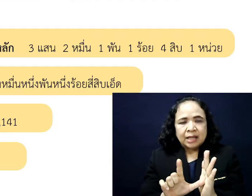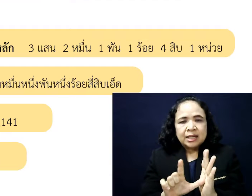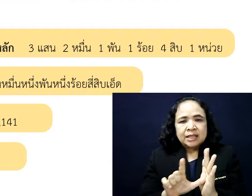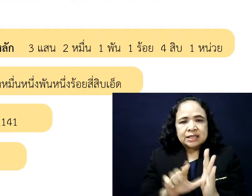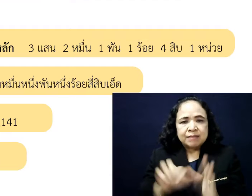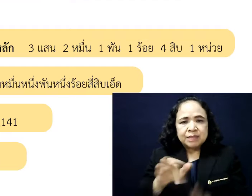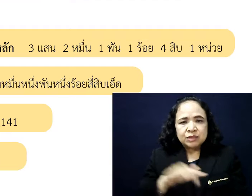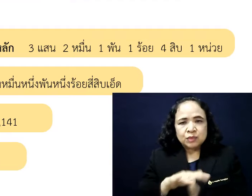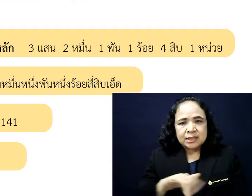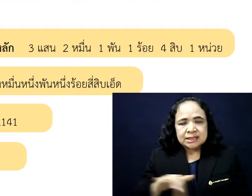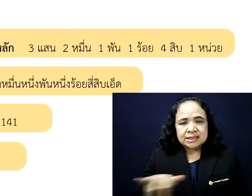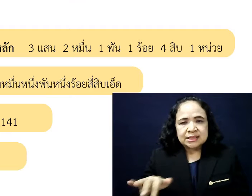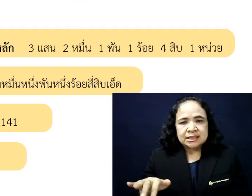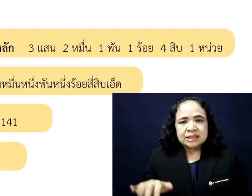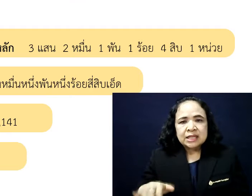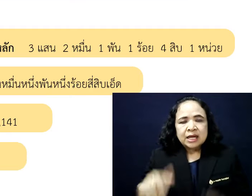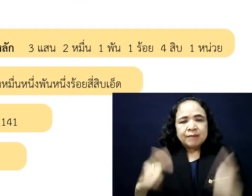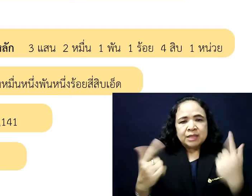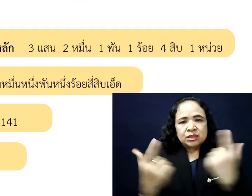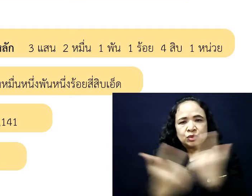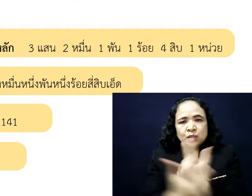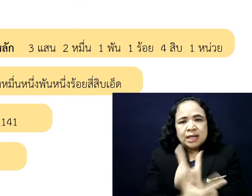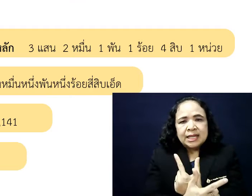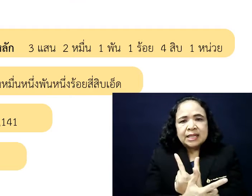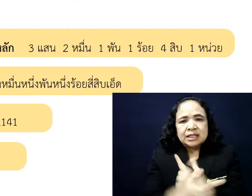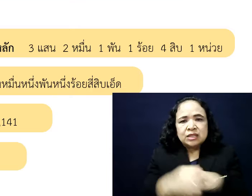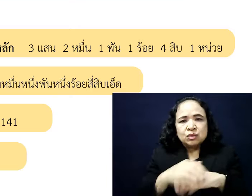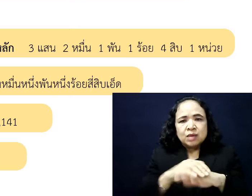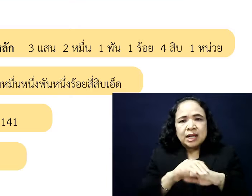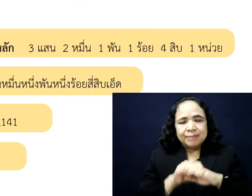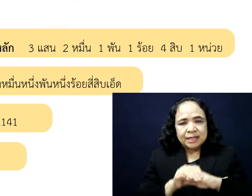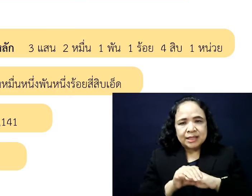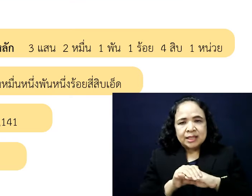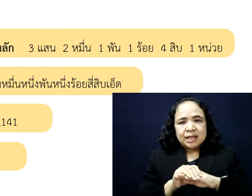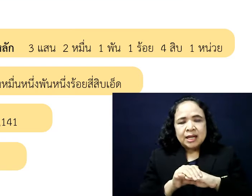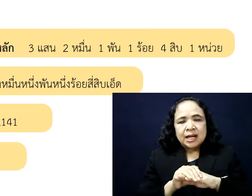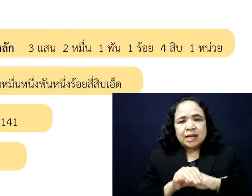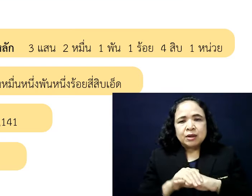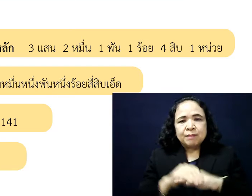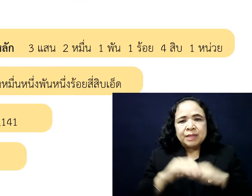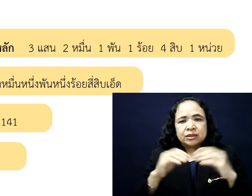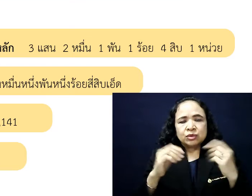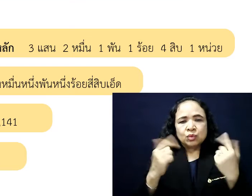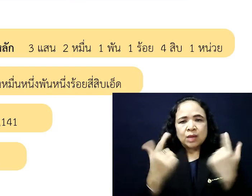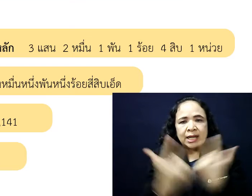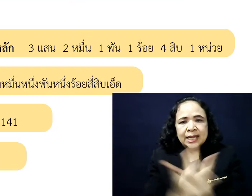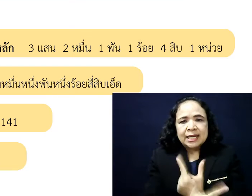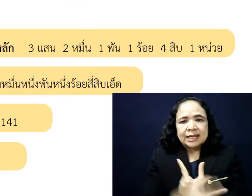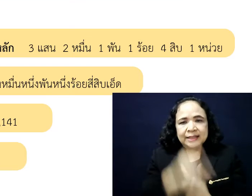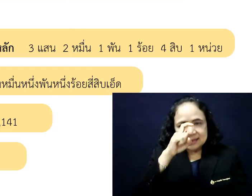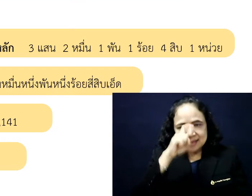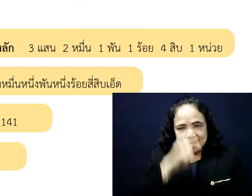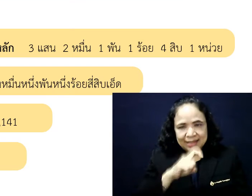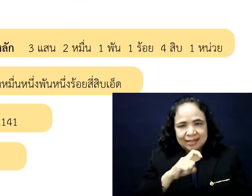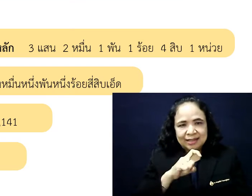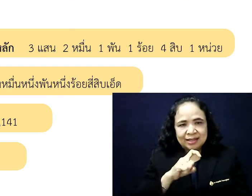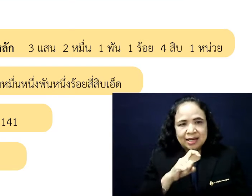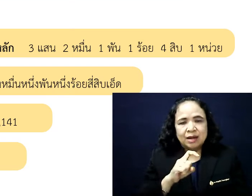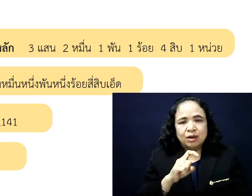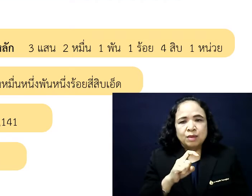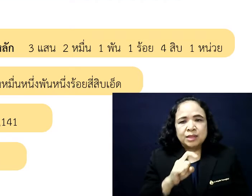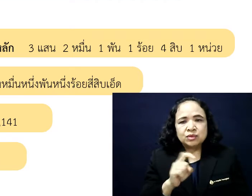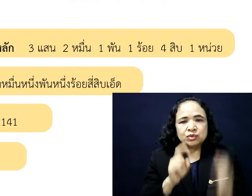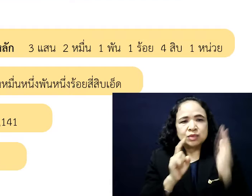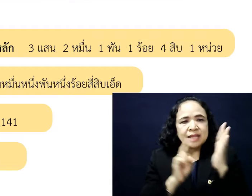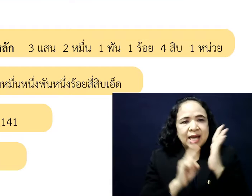หลักเขียนเป็นตัวหนังสือเป็นตัวเลขเป็นตัวอังกฤษและก็เป็นตัวเลขไทย